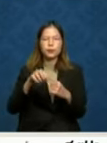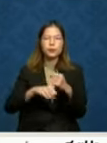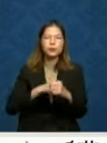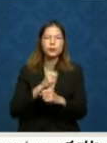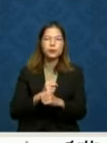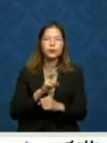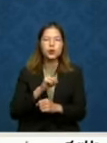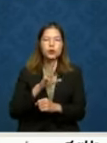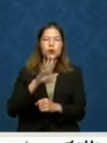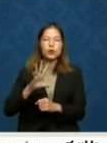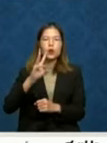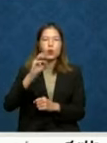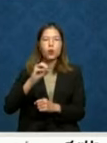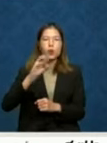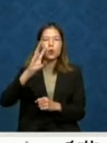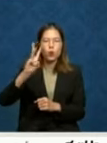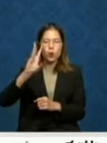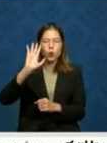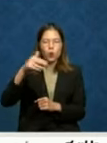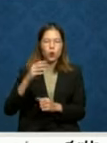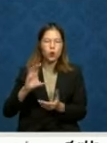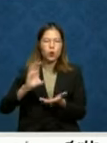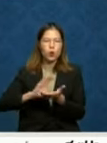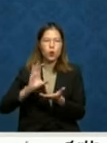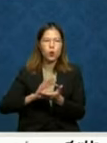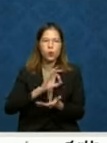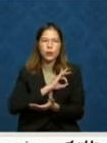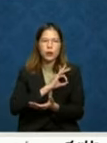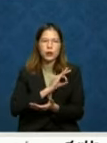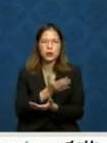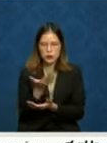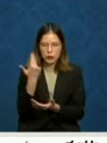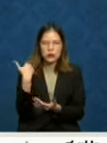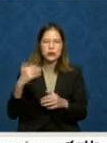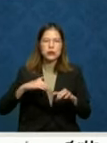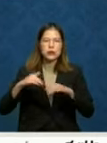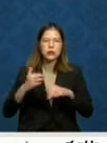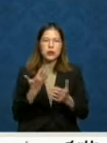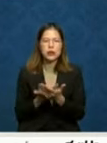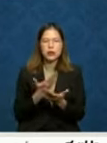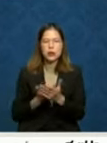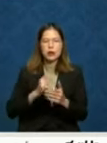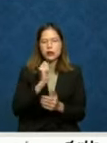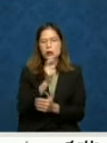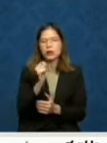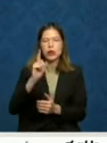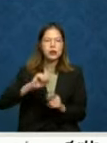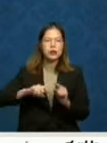มาณพ.ศ. 2566กองทุนเพื่อผู้เคยเป็นสมาชิกรัฐสภาได้รับจัดสรรงบประมาณรายจ่ายประจ